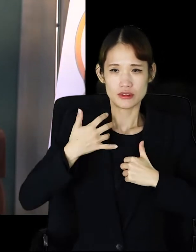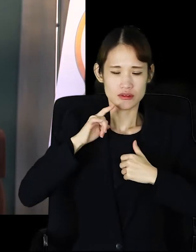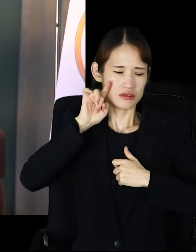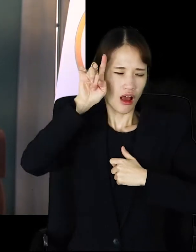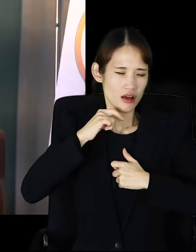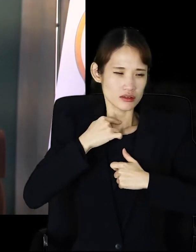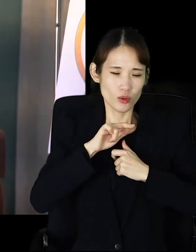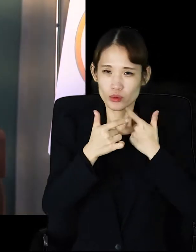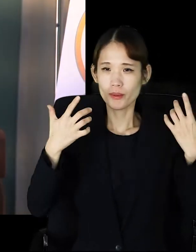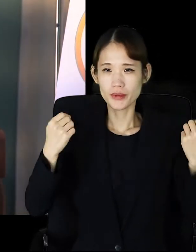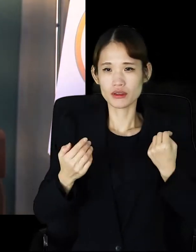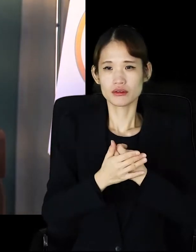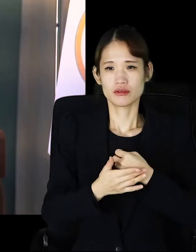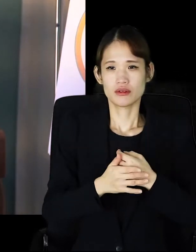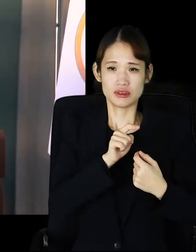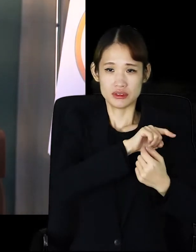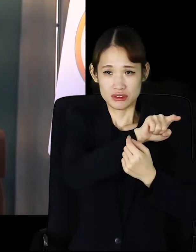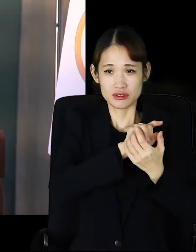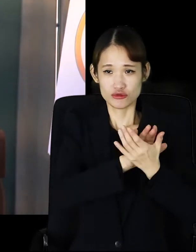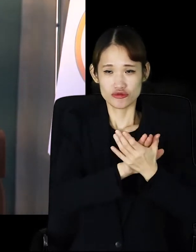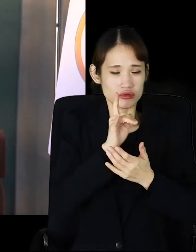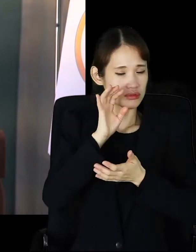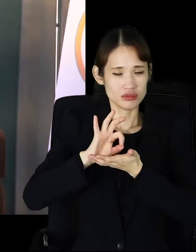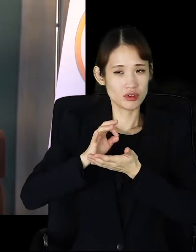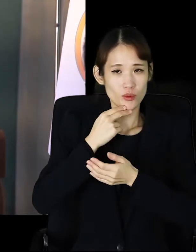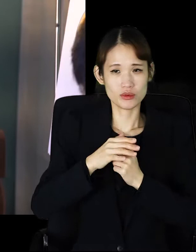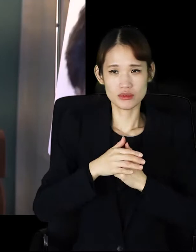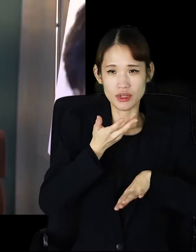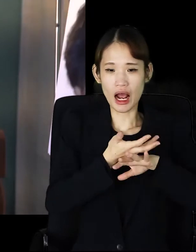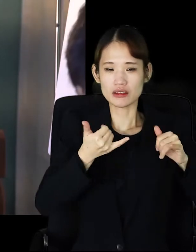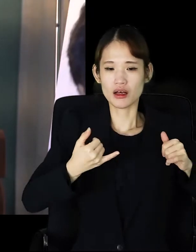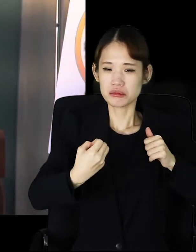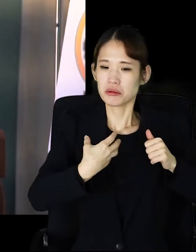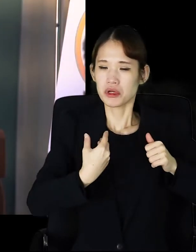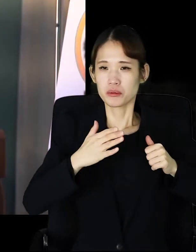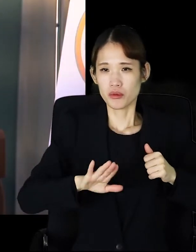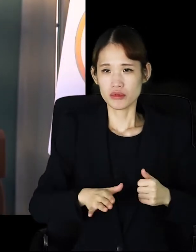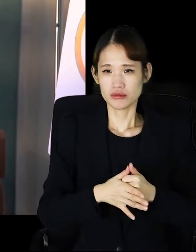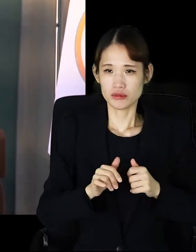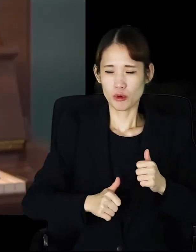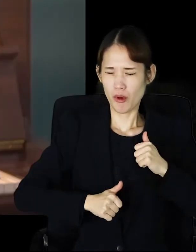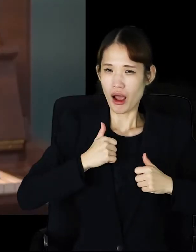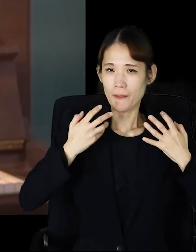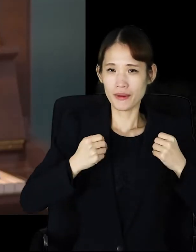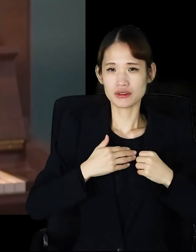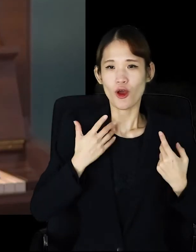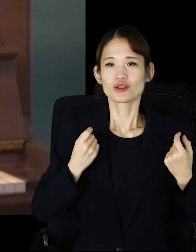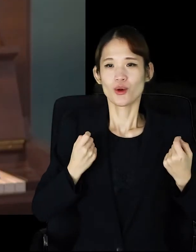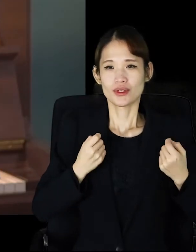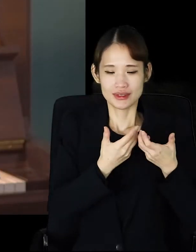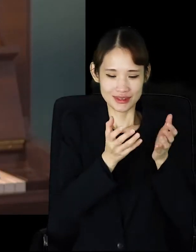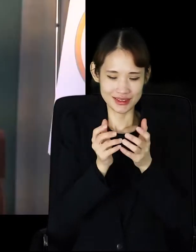적이 많았었거든요. 근데 걔네들은 정말 하나도 신경 안 쓰는 거예요. 남들이 뭐라 하든 간에. 또 화가 많은 애들이에요. 저랑 똑같이